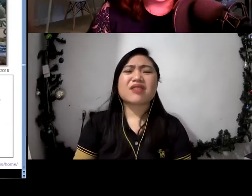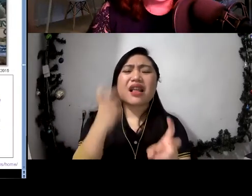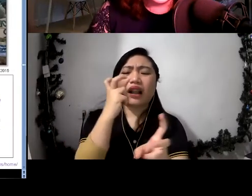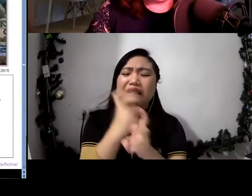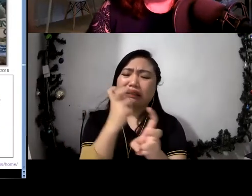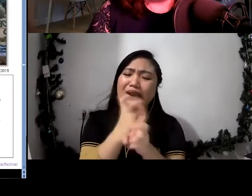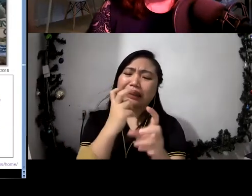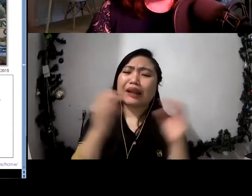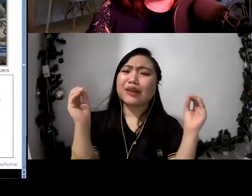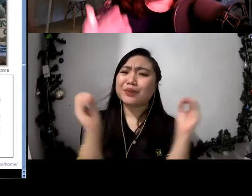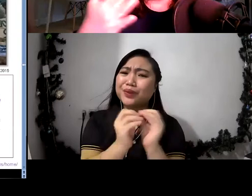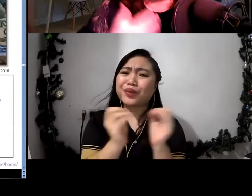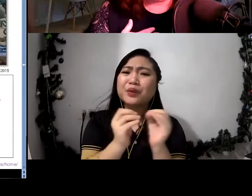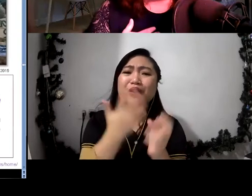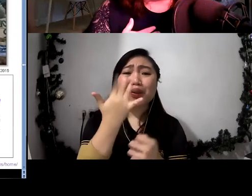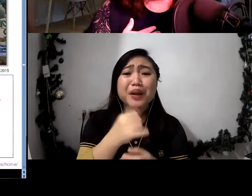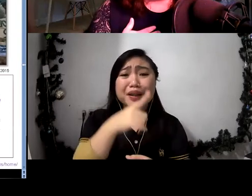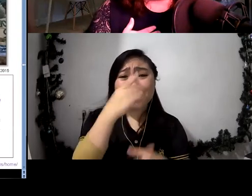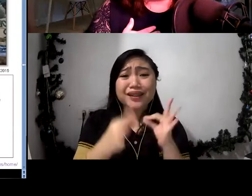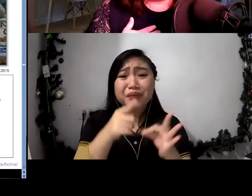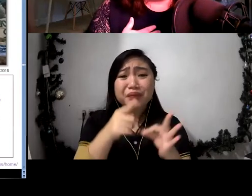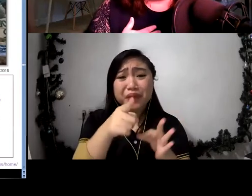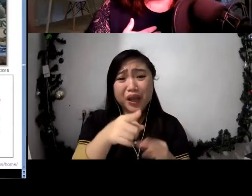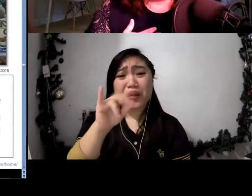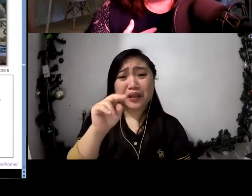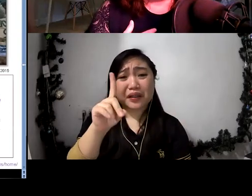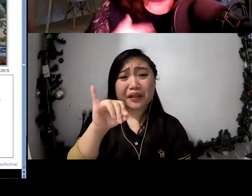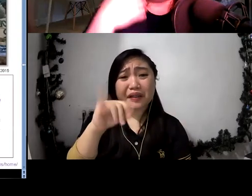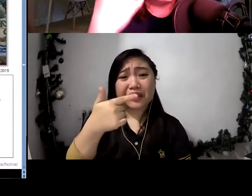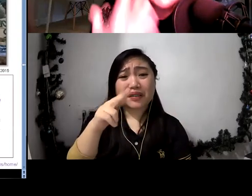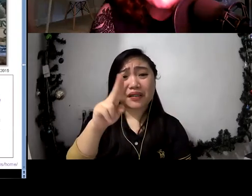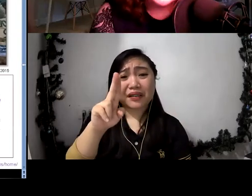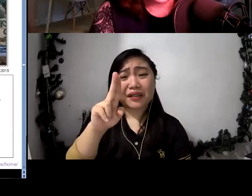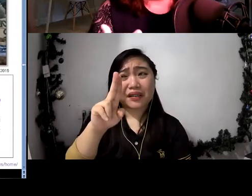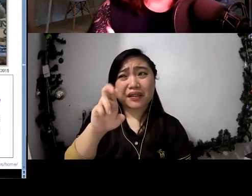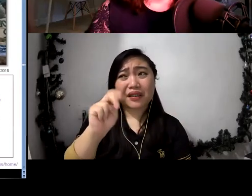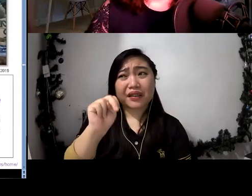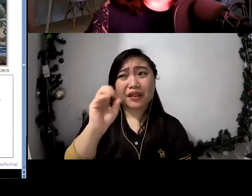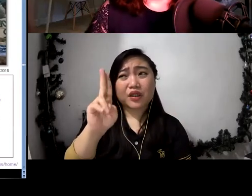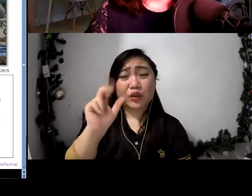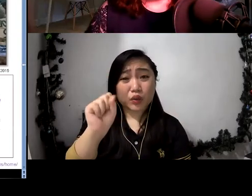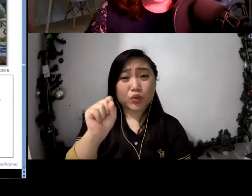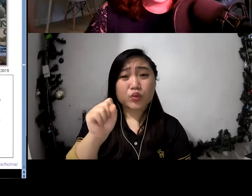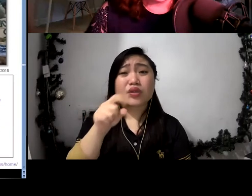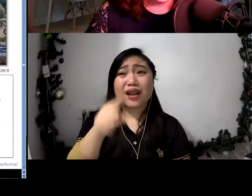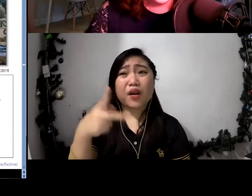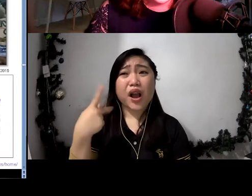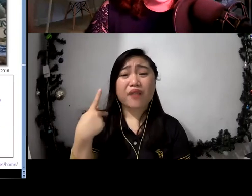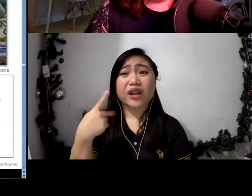no, lalo na kung ikaw ay indigenous person, no, ikaw ay may kapansanan, nakakaranas ka ng